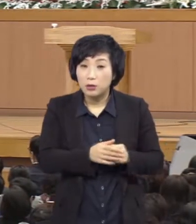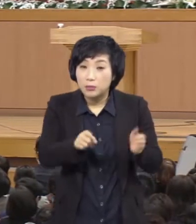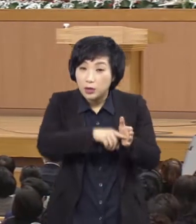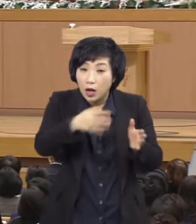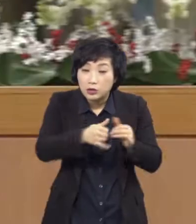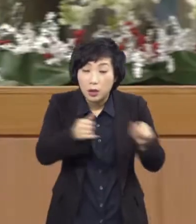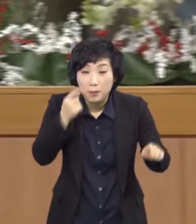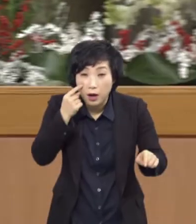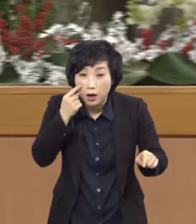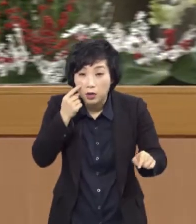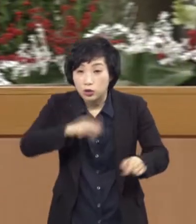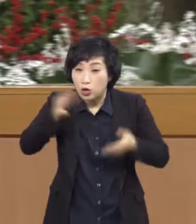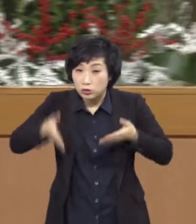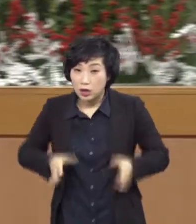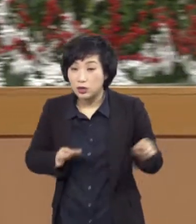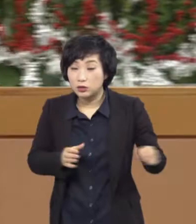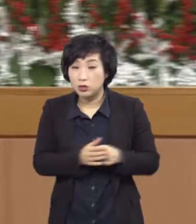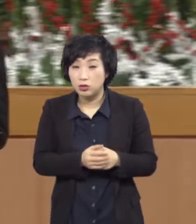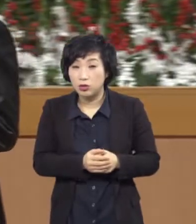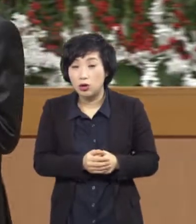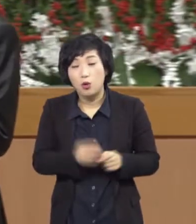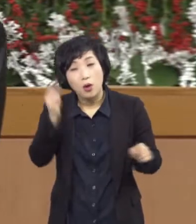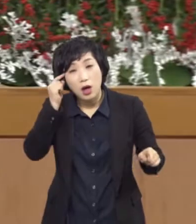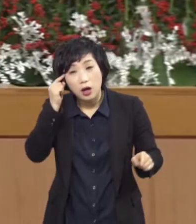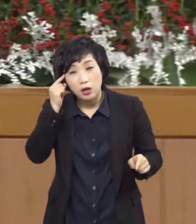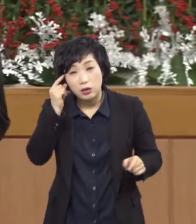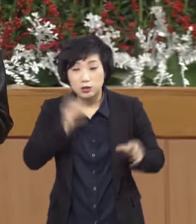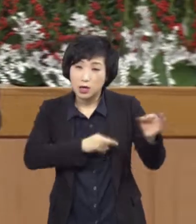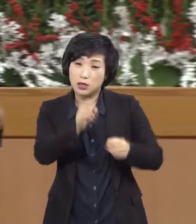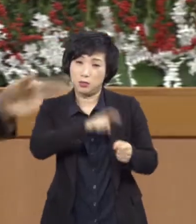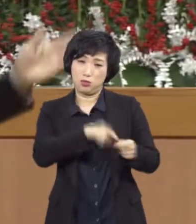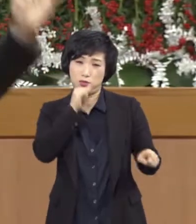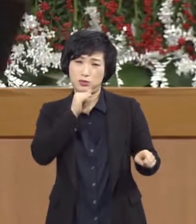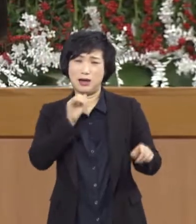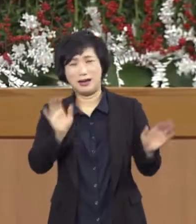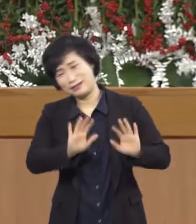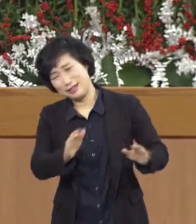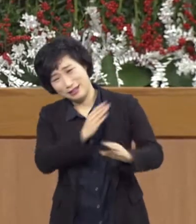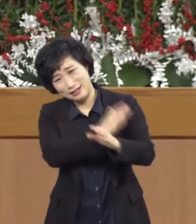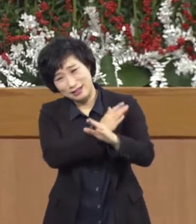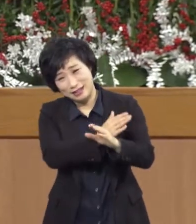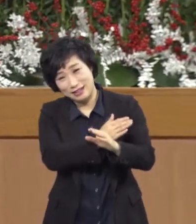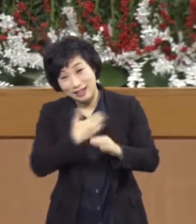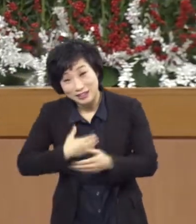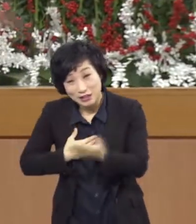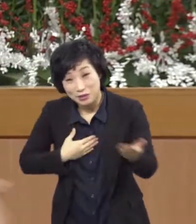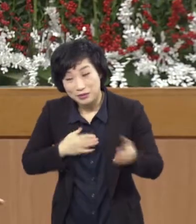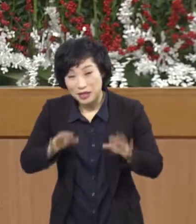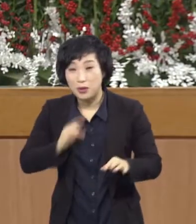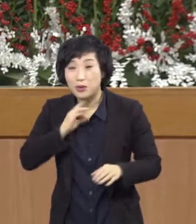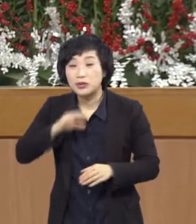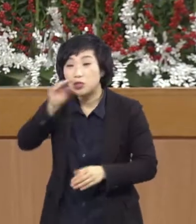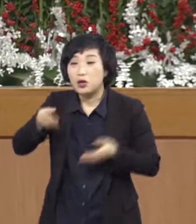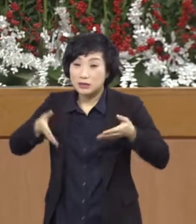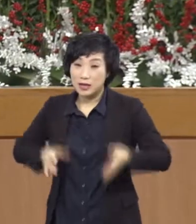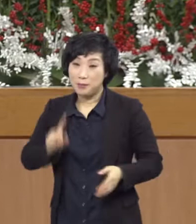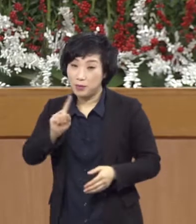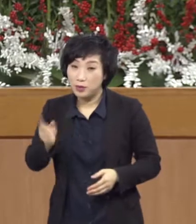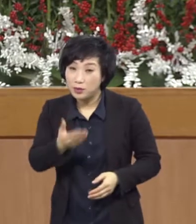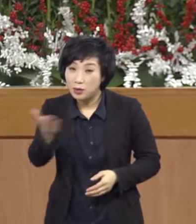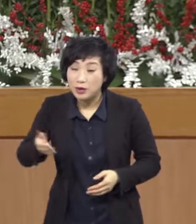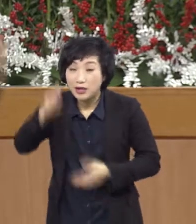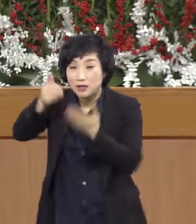성탄을 파괴주의화하려고 하는가? 절대 안 된다. 우리는 오직 성탄은 하나님의 아들이 내